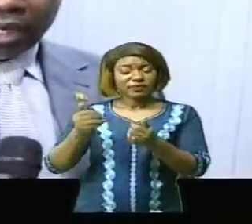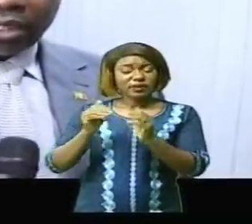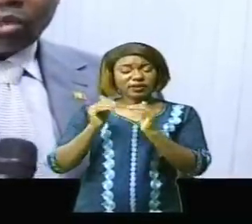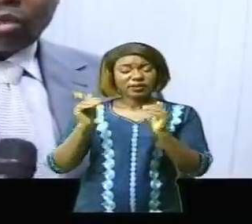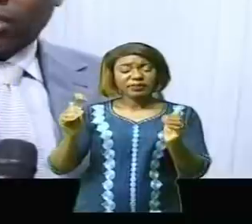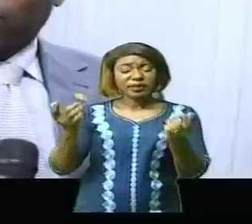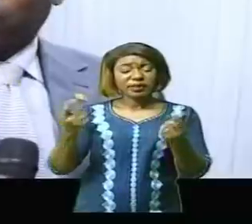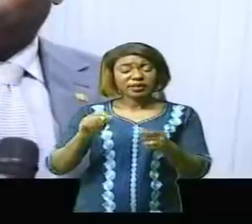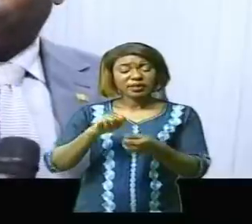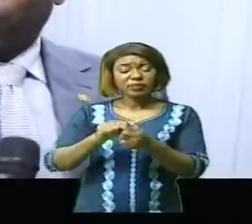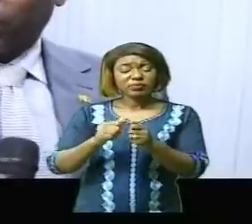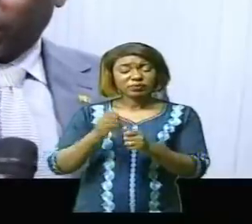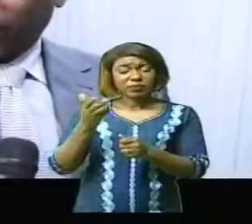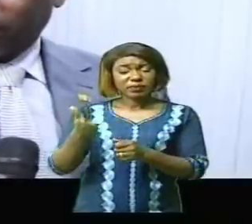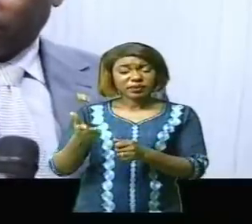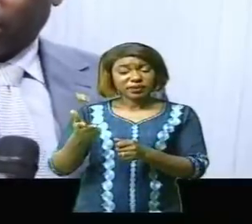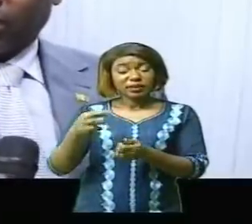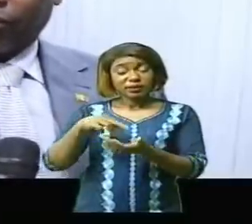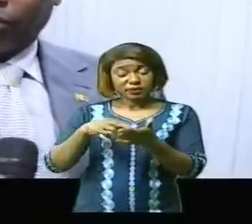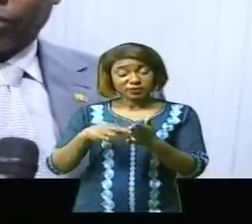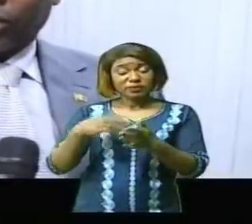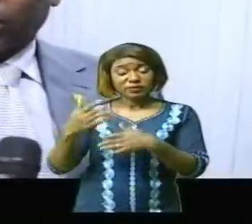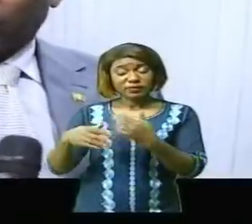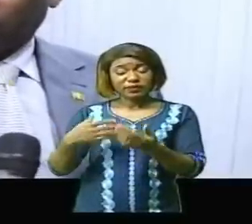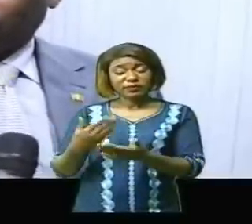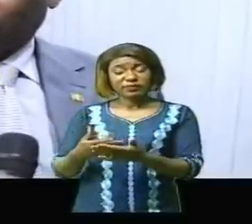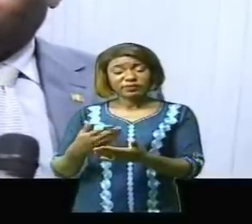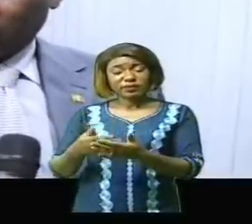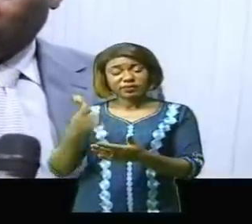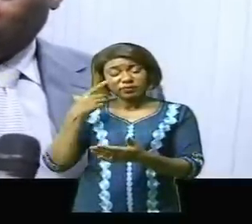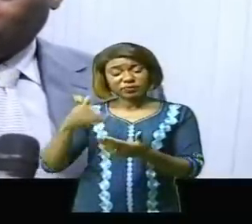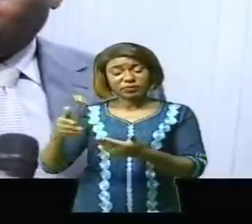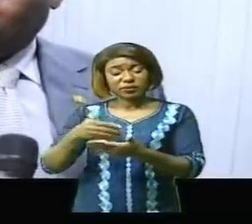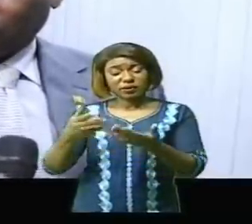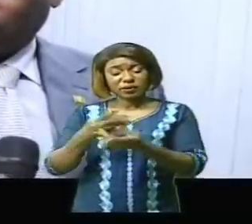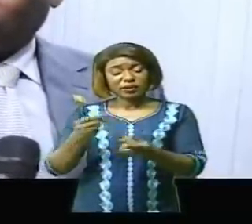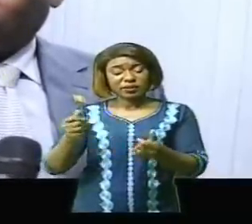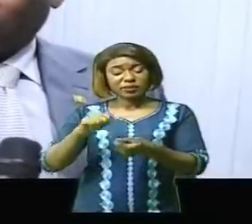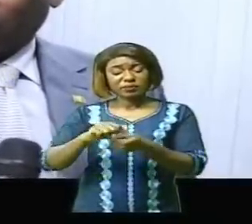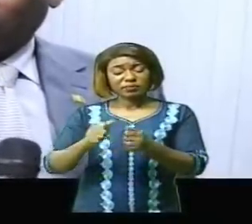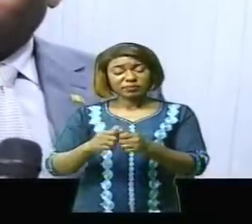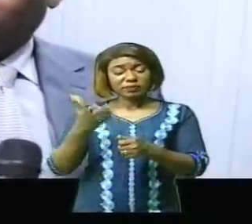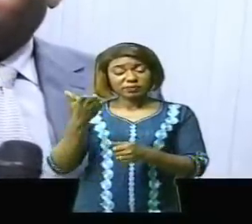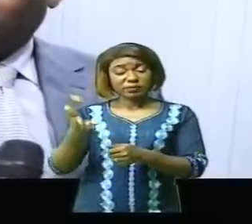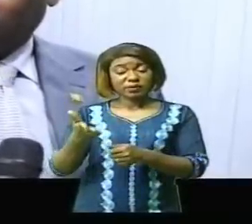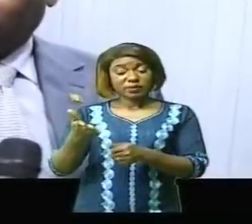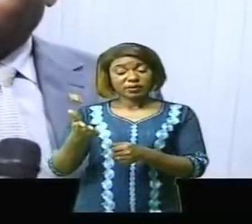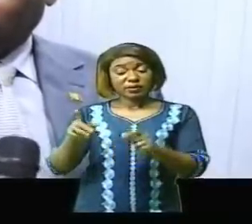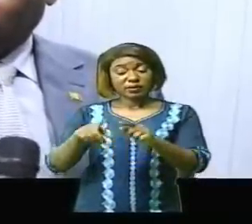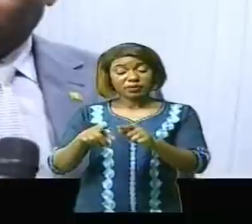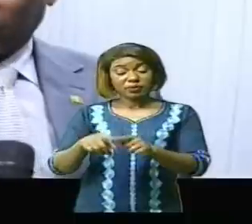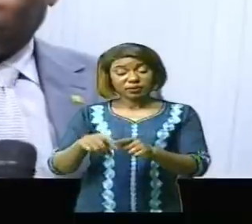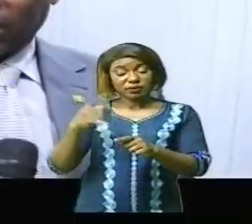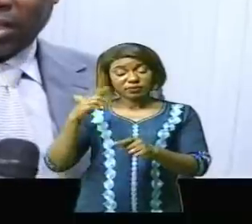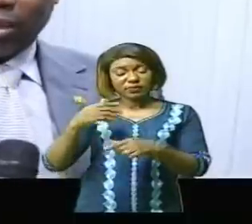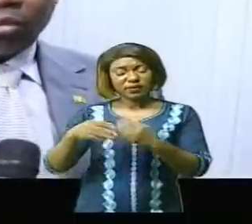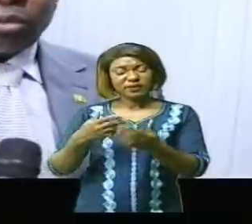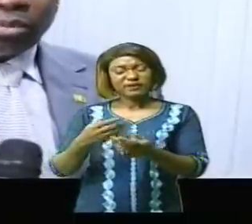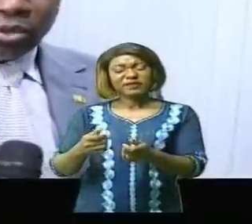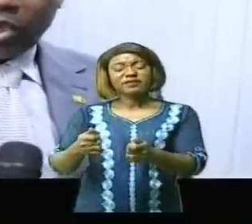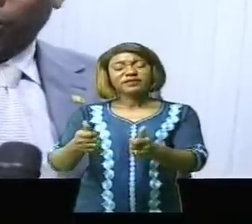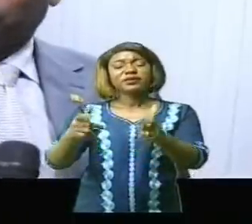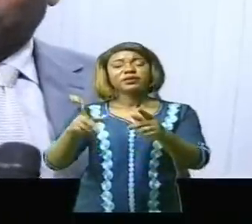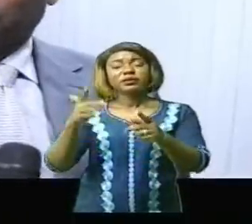crise pareille, donc des actions sont menées en vue de résoudre la situation donc dans les meilleurs délais possibles. Ne serait-ce que